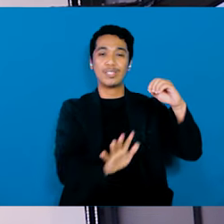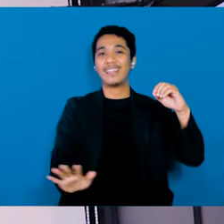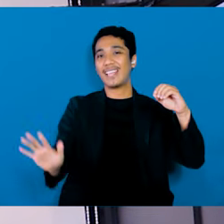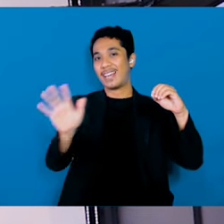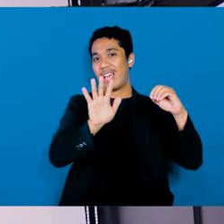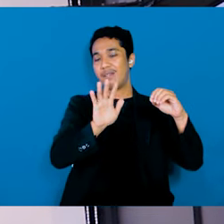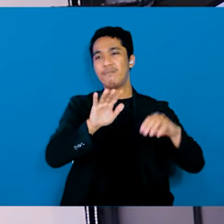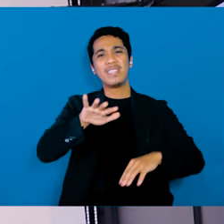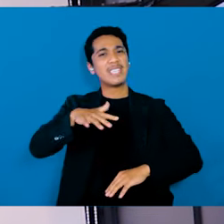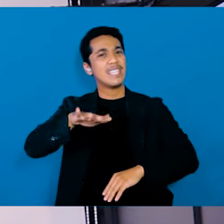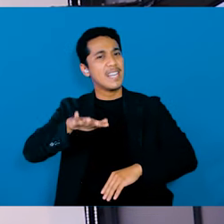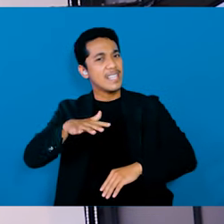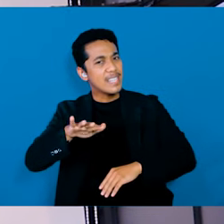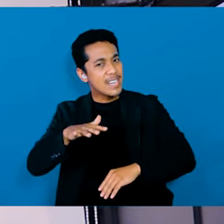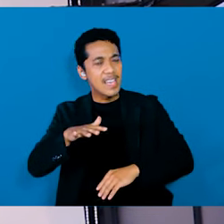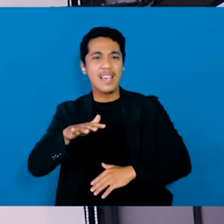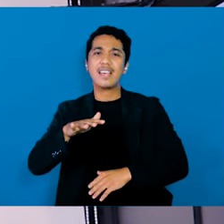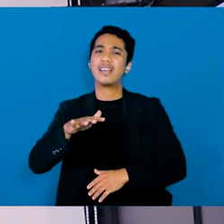Dan sekitar